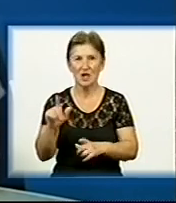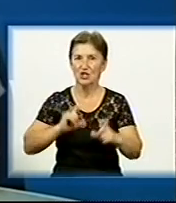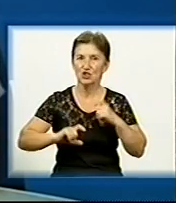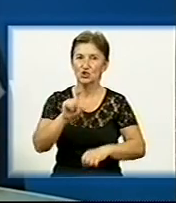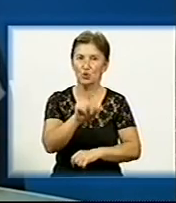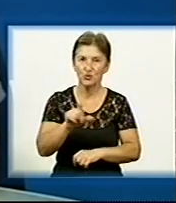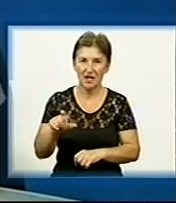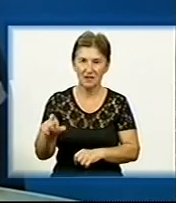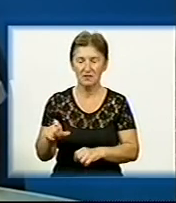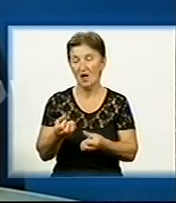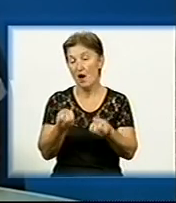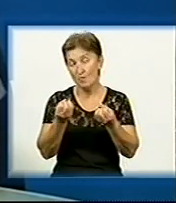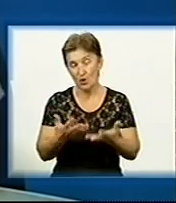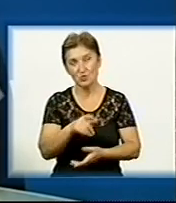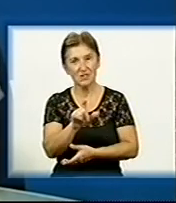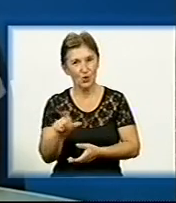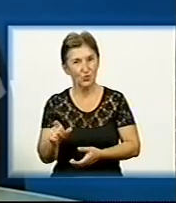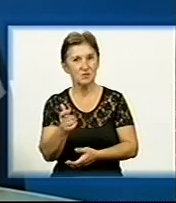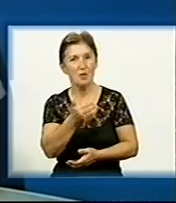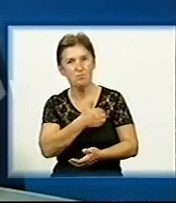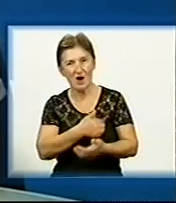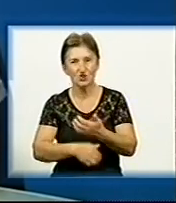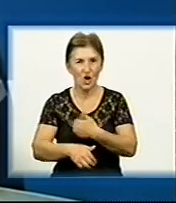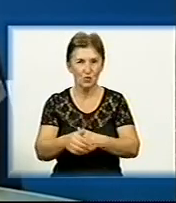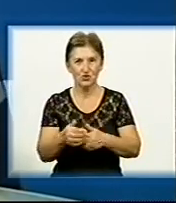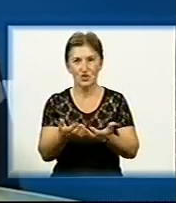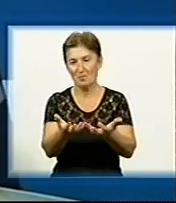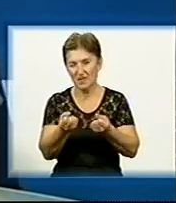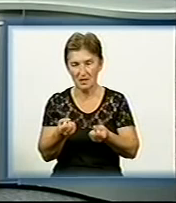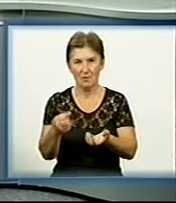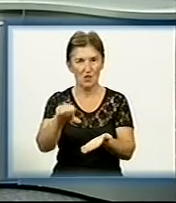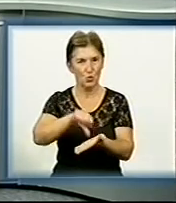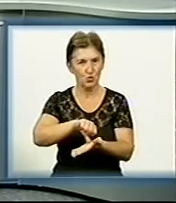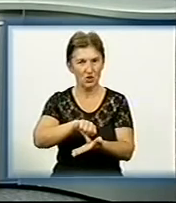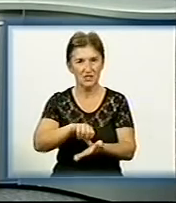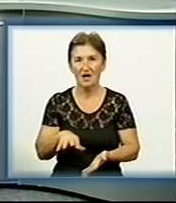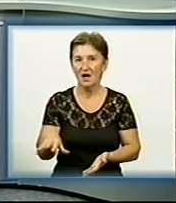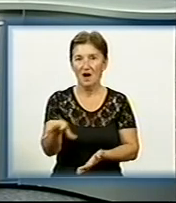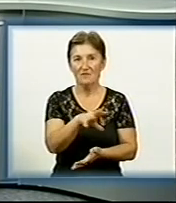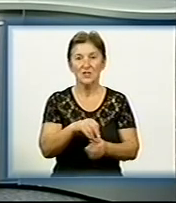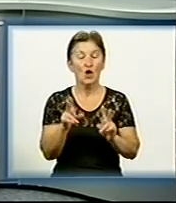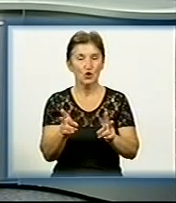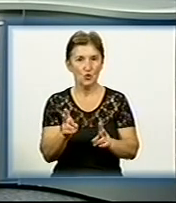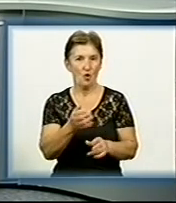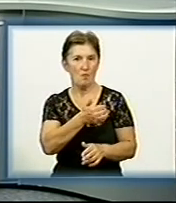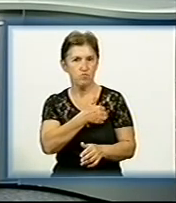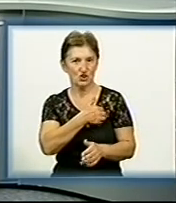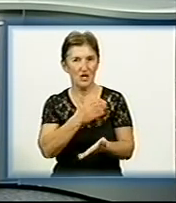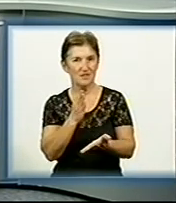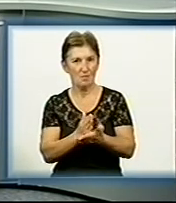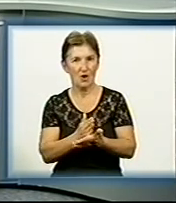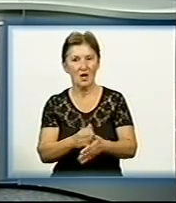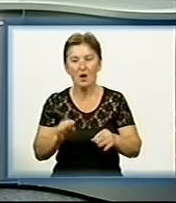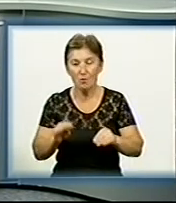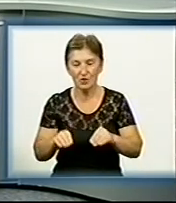студенти, і просто люди бажаючи, всі приймали участь в наших заходах, всі, хто бажання мав посадити своє